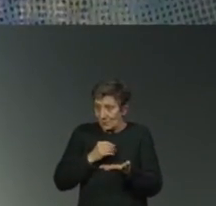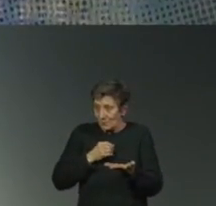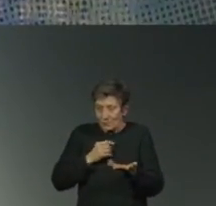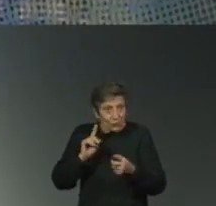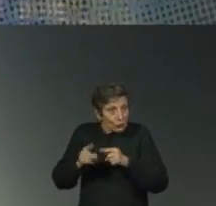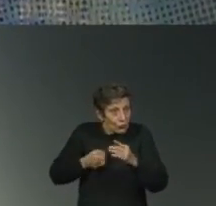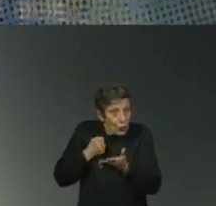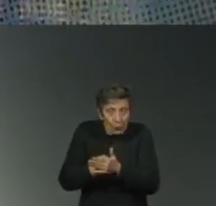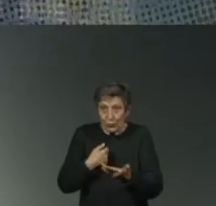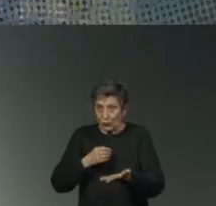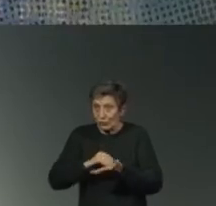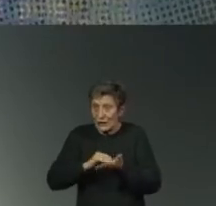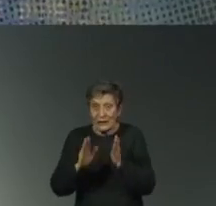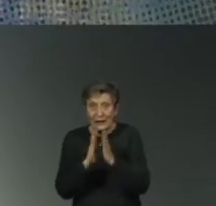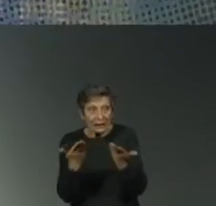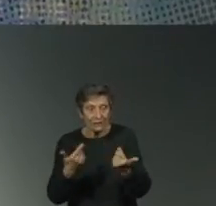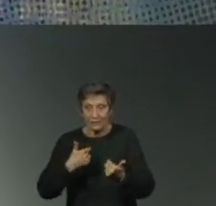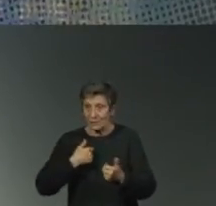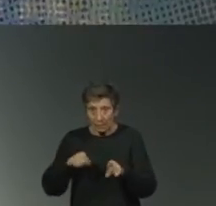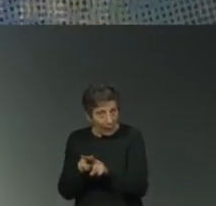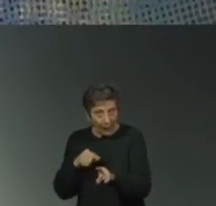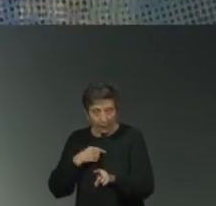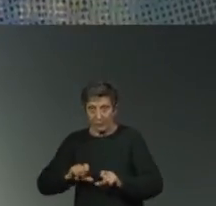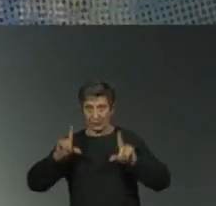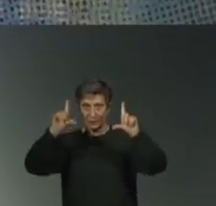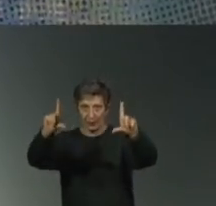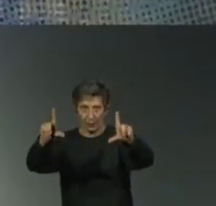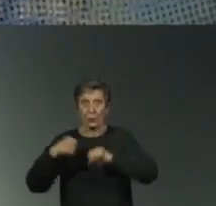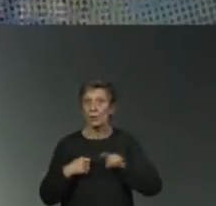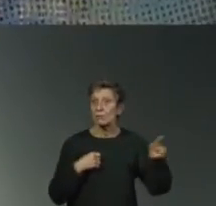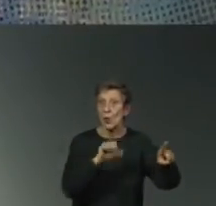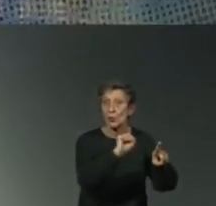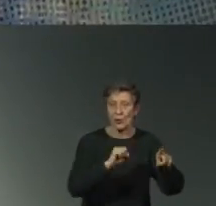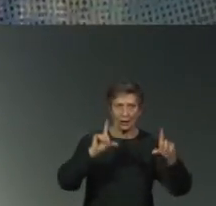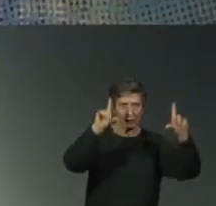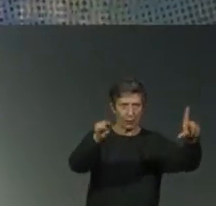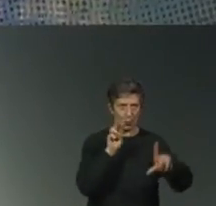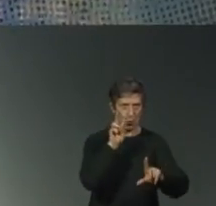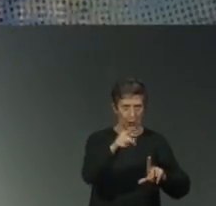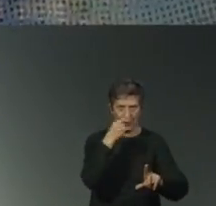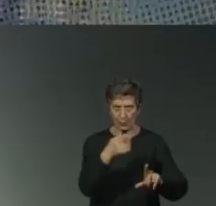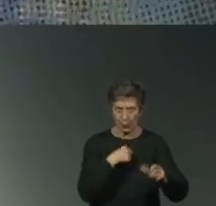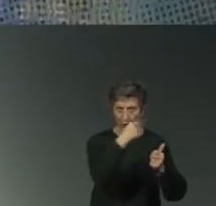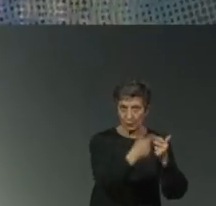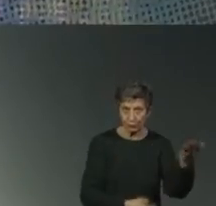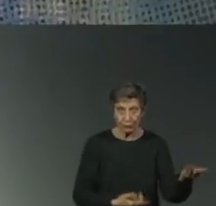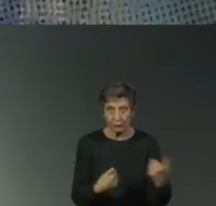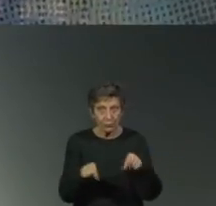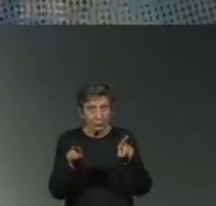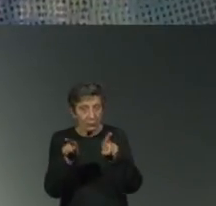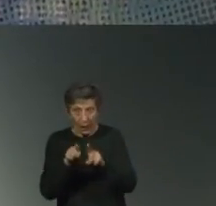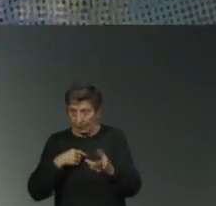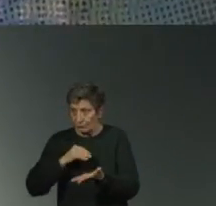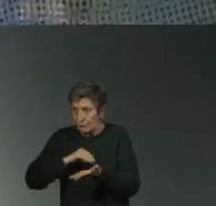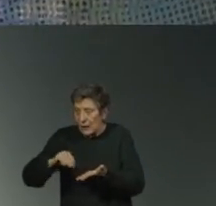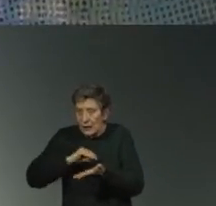C'est-à-dire toutes les hypothèses d'interprétation du tableau que fait Suzanne, eh bien, ce sont les hypothèses que, écrivant mon